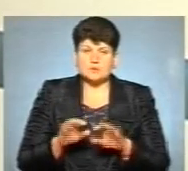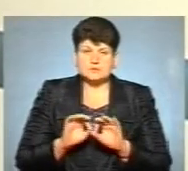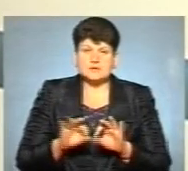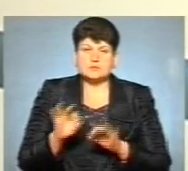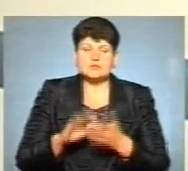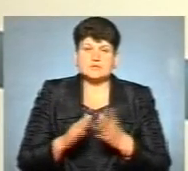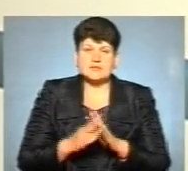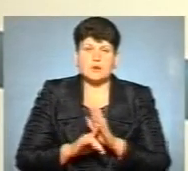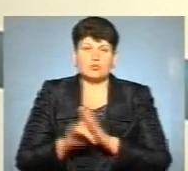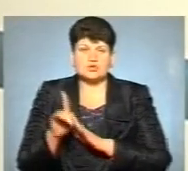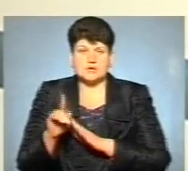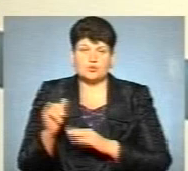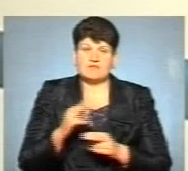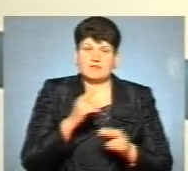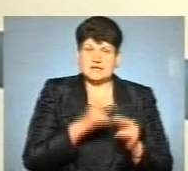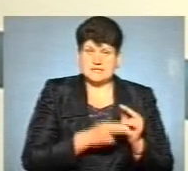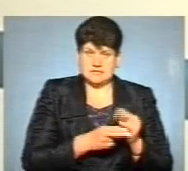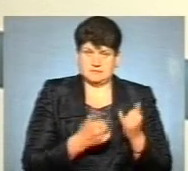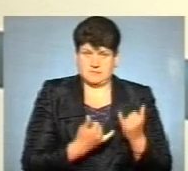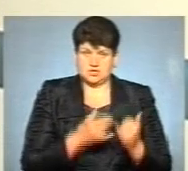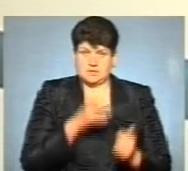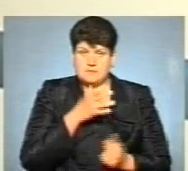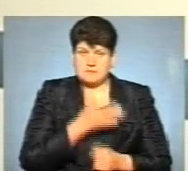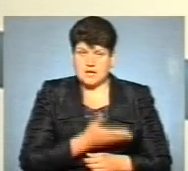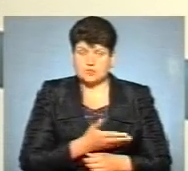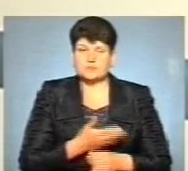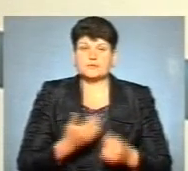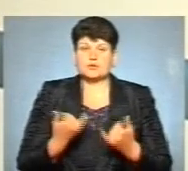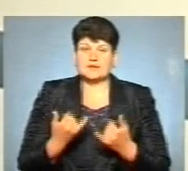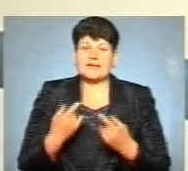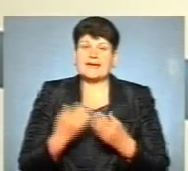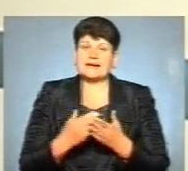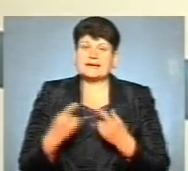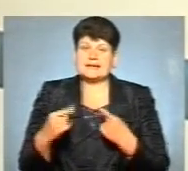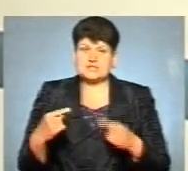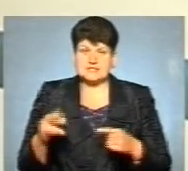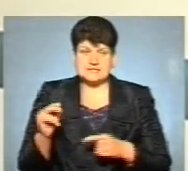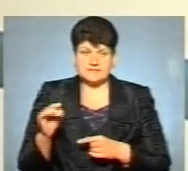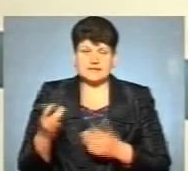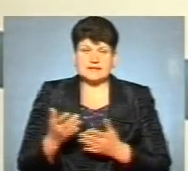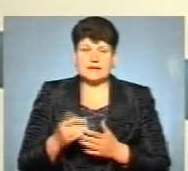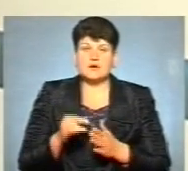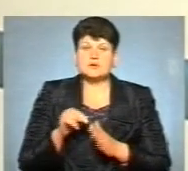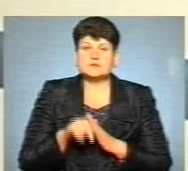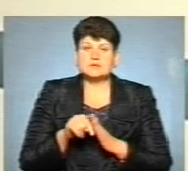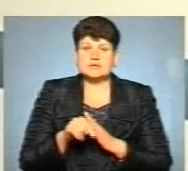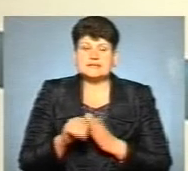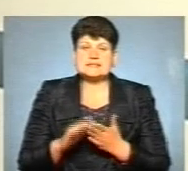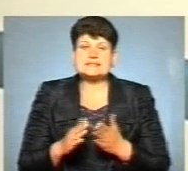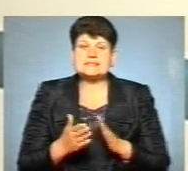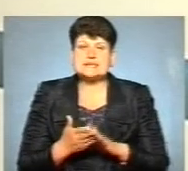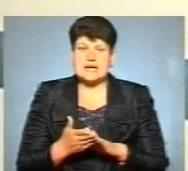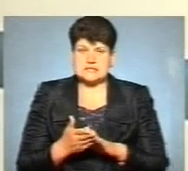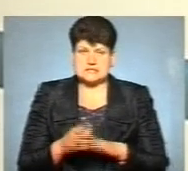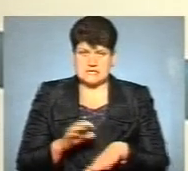кінці, на теперішній період, то, звичайно, в нас вже є інші цифри. Цифри, які характеризують стан захворюваності.